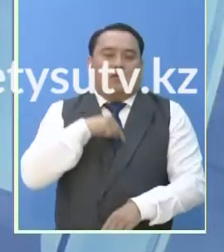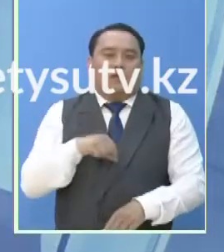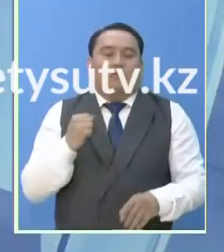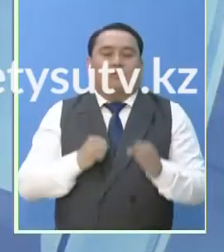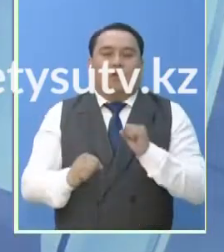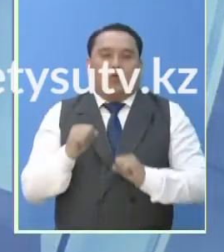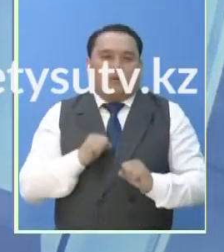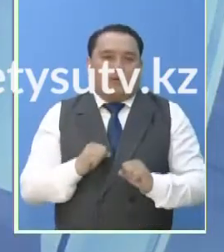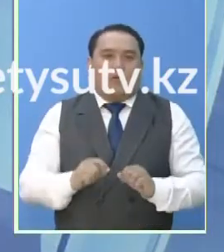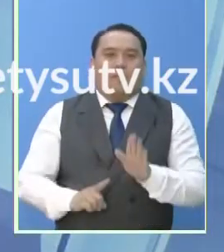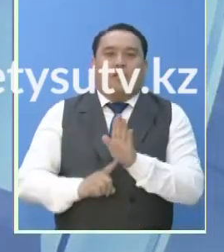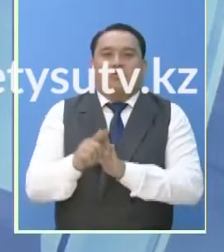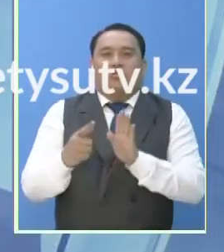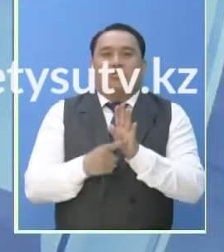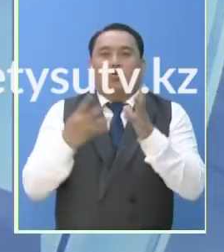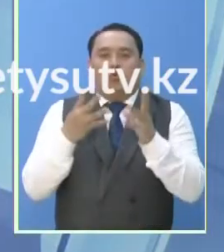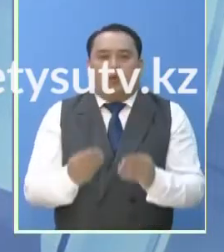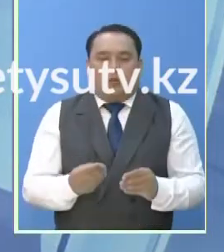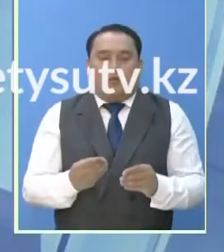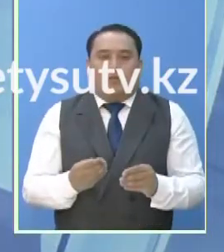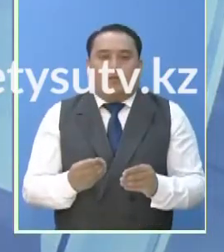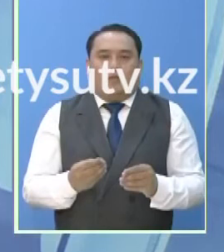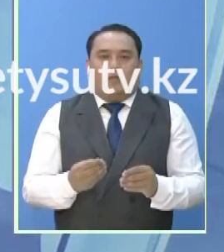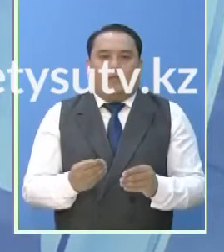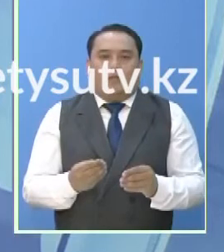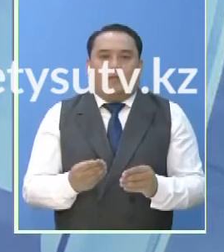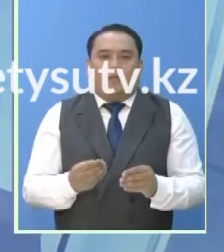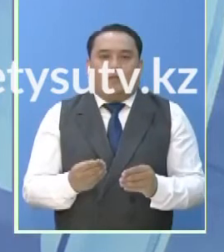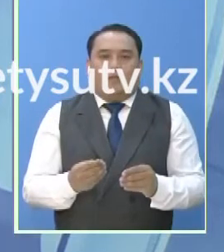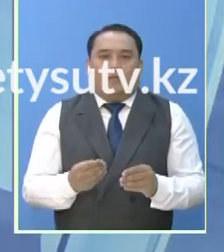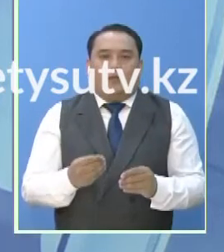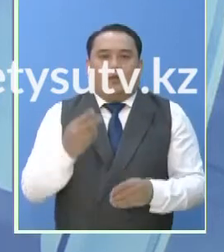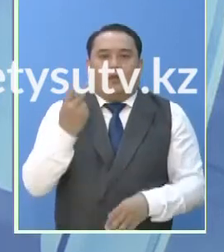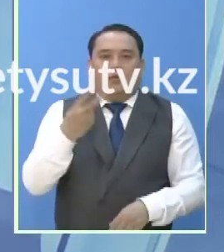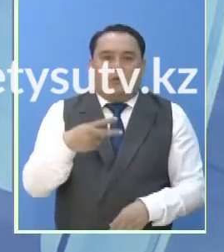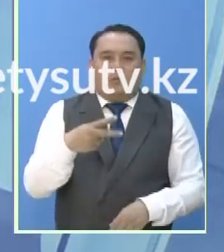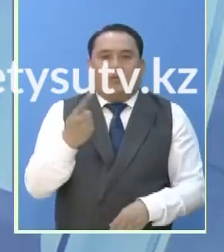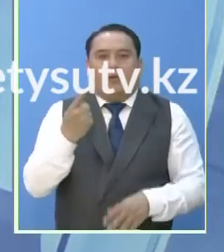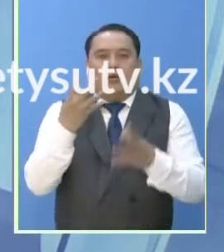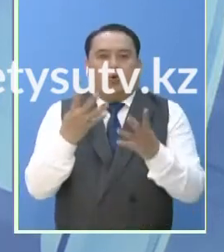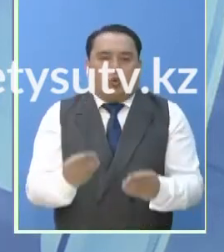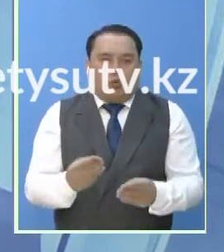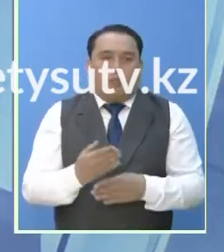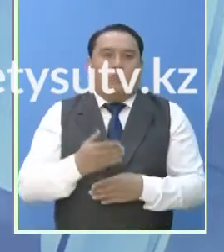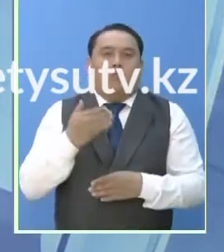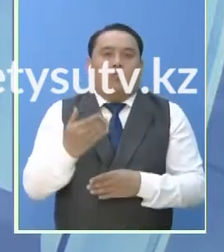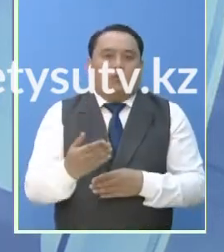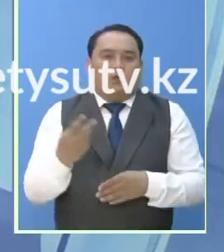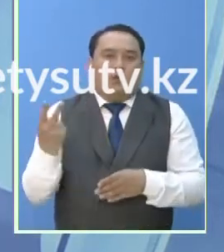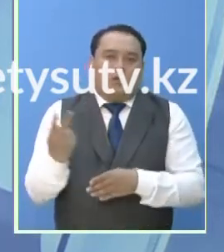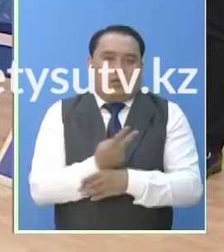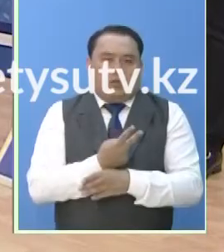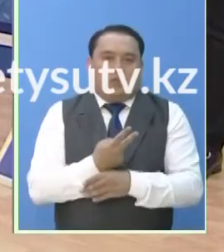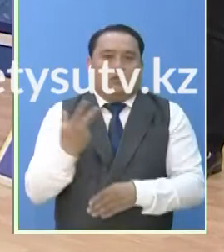уже жеті күннен уже бастап, уже антитела бастайды. Сон кейін 21 күн өтсе, екінші компонент